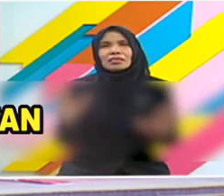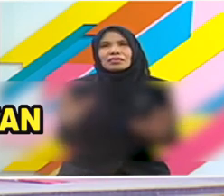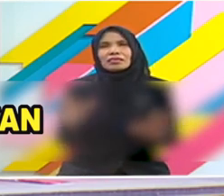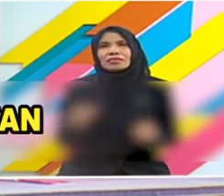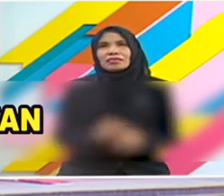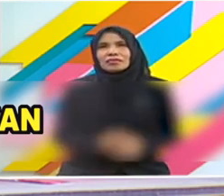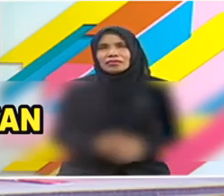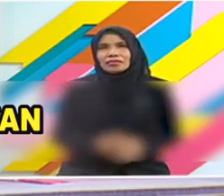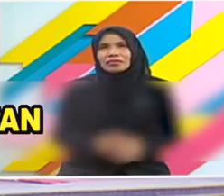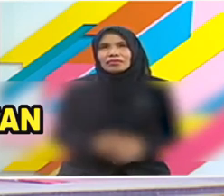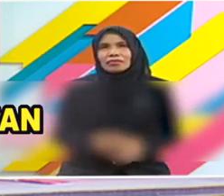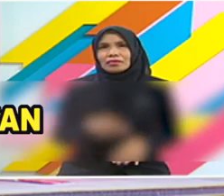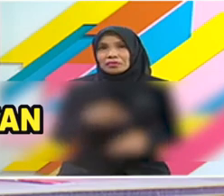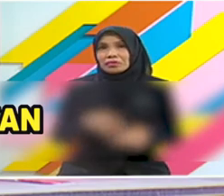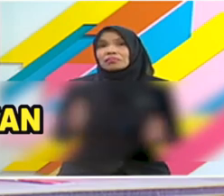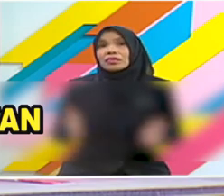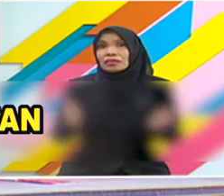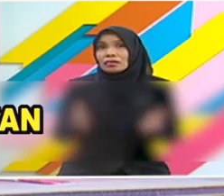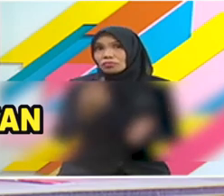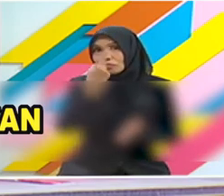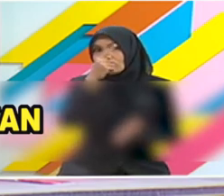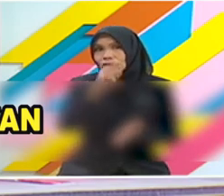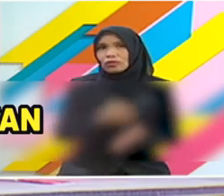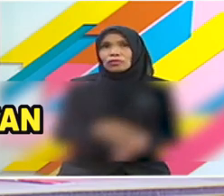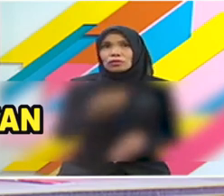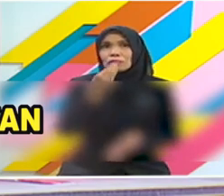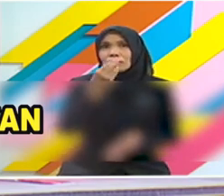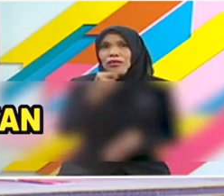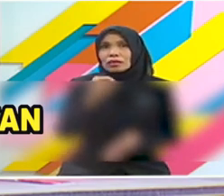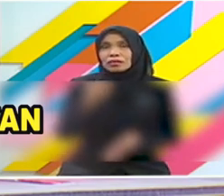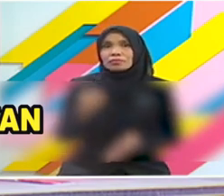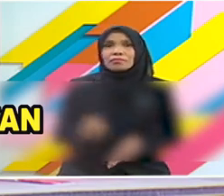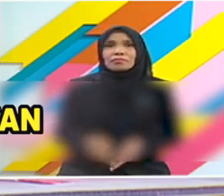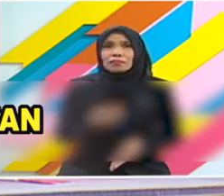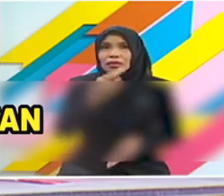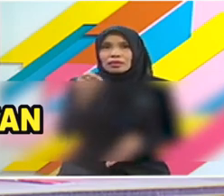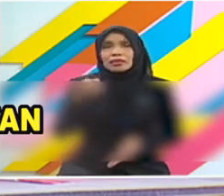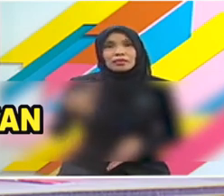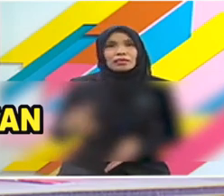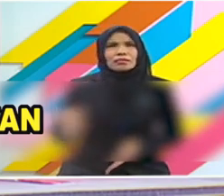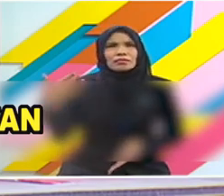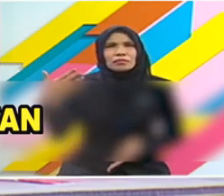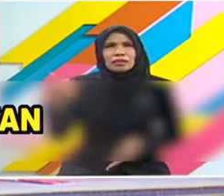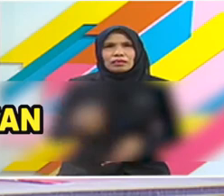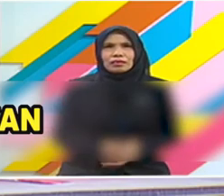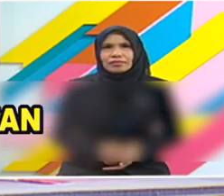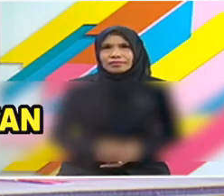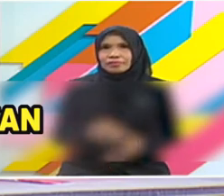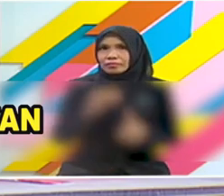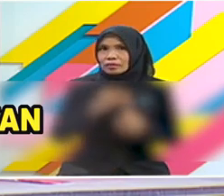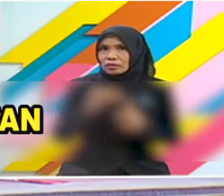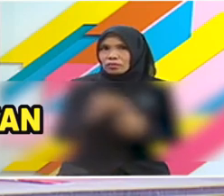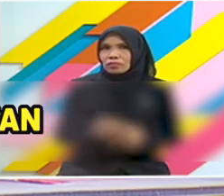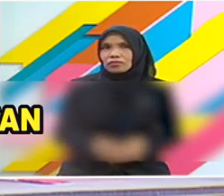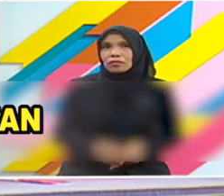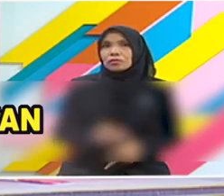terus makan. Ataupun minuman yang baru je kita bancuh dengan air yang mendidih tadi tu, sangat tak sesuai untuk kita terus teguk minum.